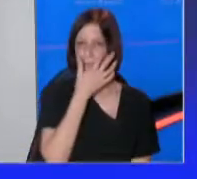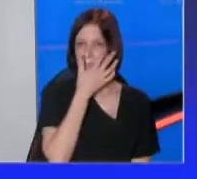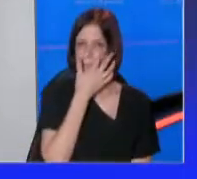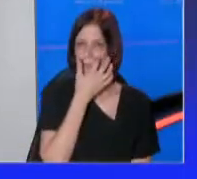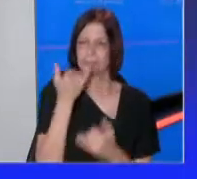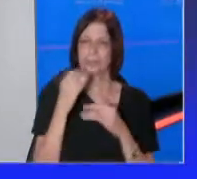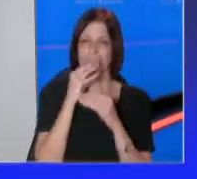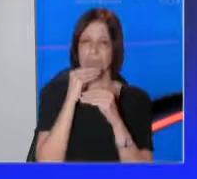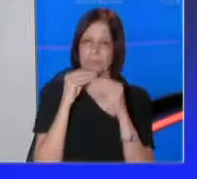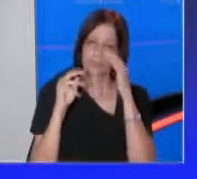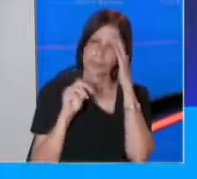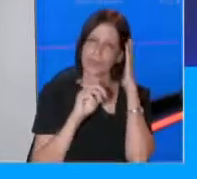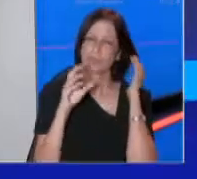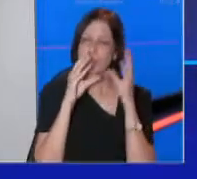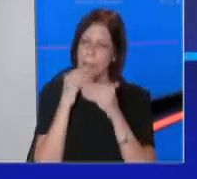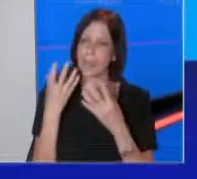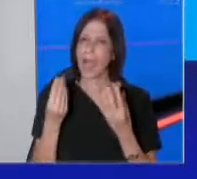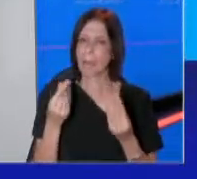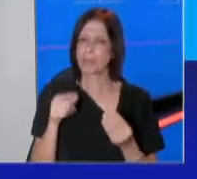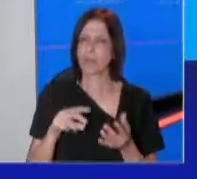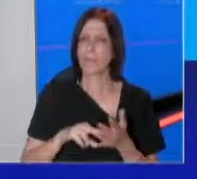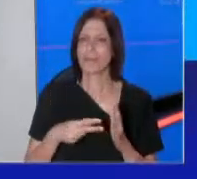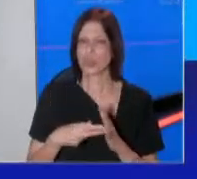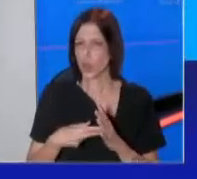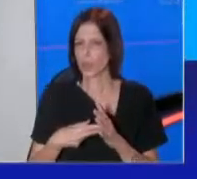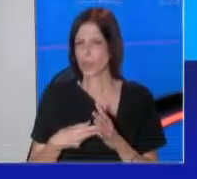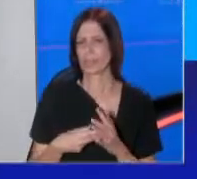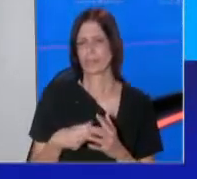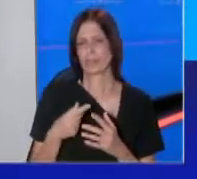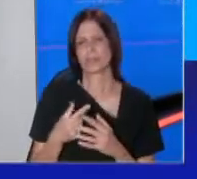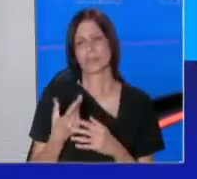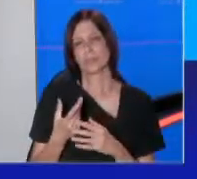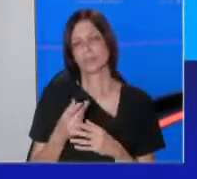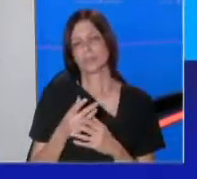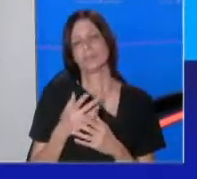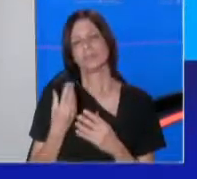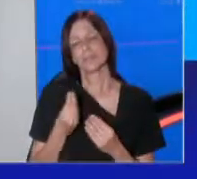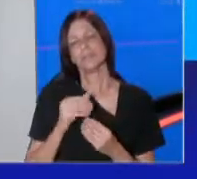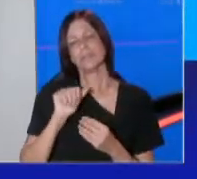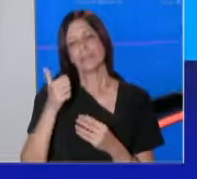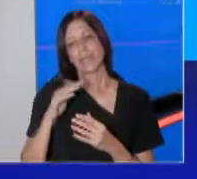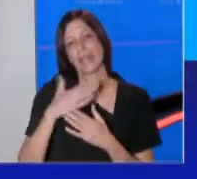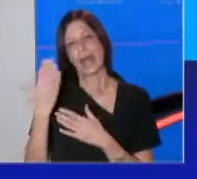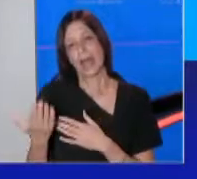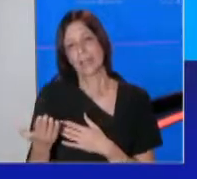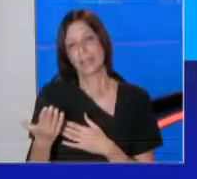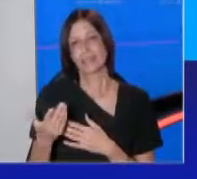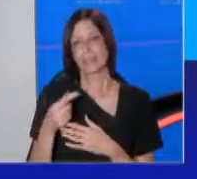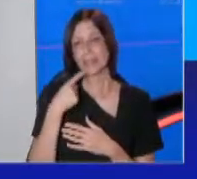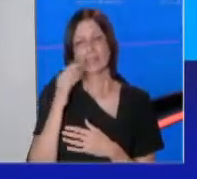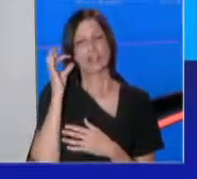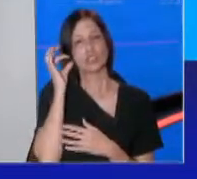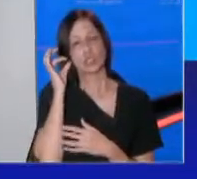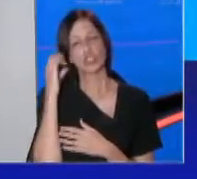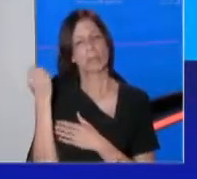ועכשיו אנחנו נדבר על נושא שאנחנו מדברים בו רבות פה בתוכנית, וחרטנו על דגלנו, אז אם מצד מחד חרטנו על דגלנו